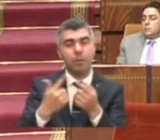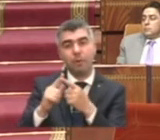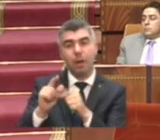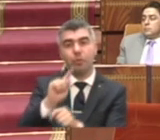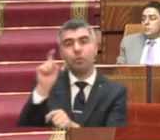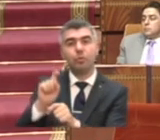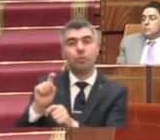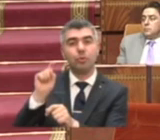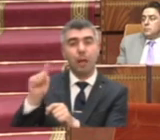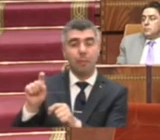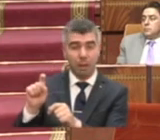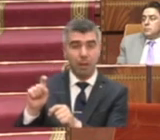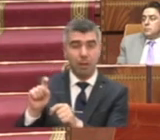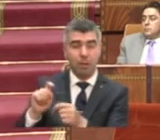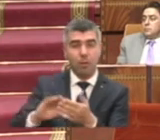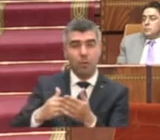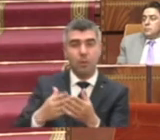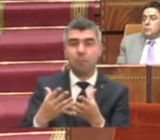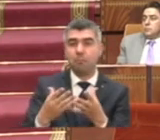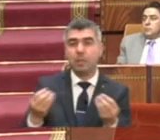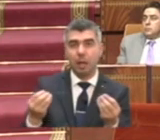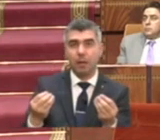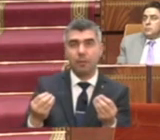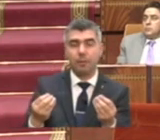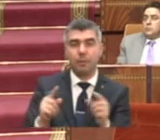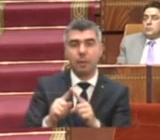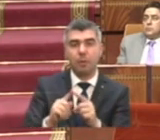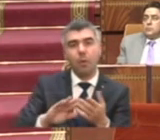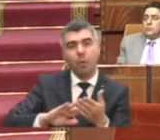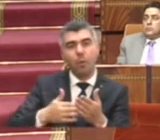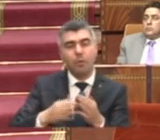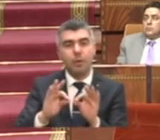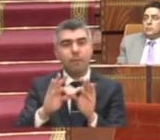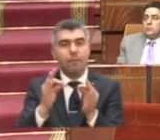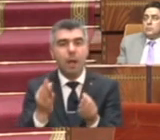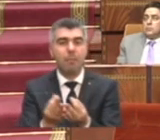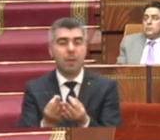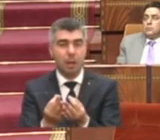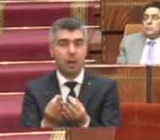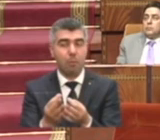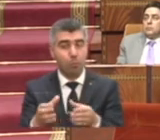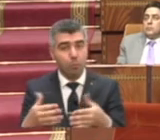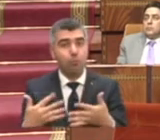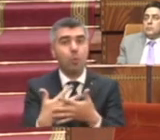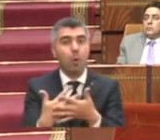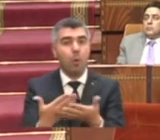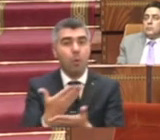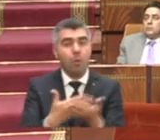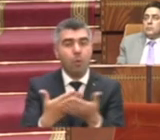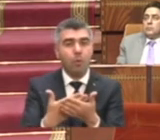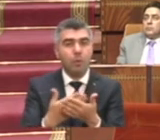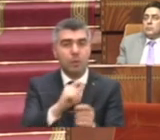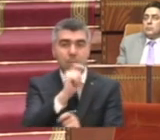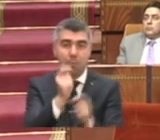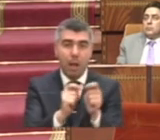لانه دارت بزاف ديال الامور. مثلا زون اميناجي ما يمكنش هذوك العائلات يجتمعوا باش يديروا الهكاله ويديروا لونكيت